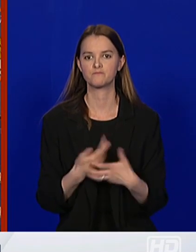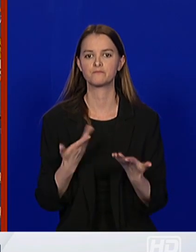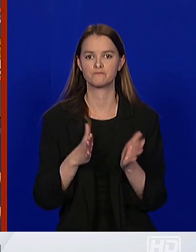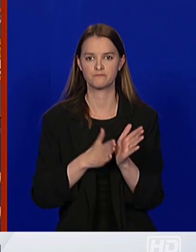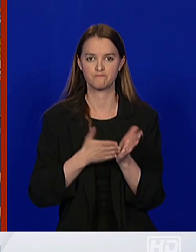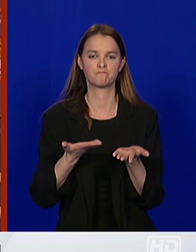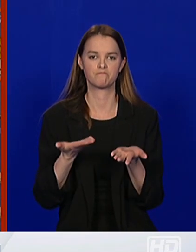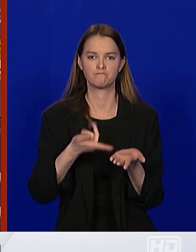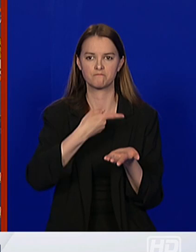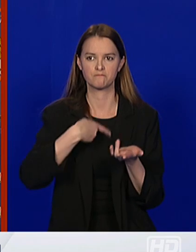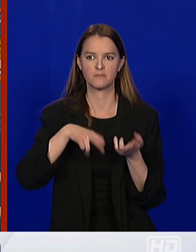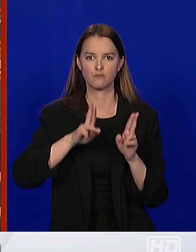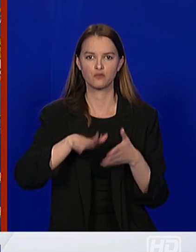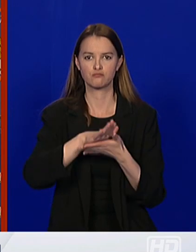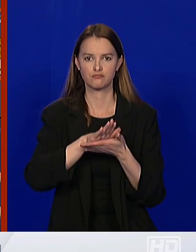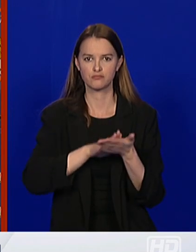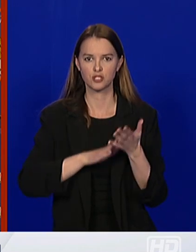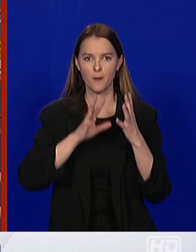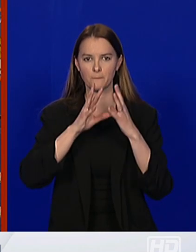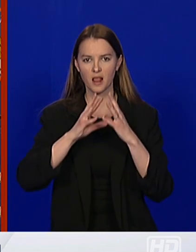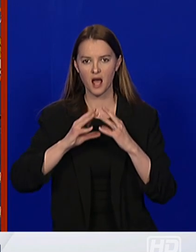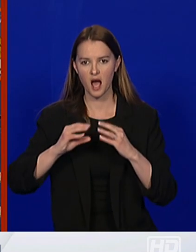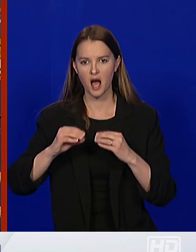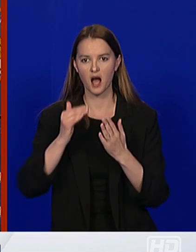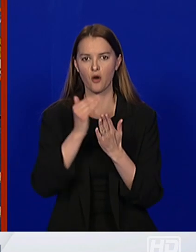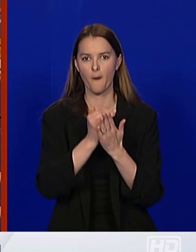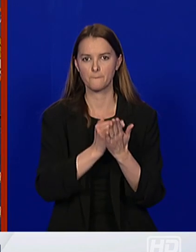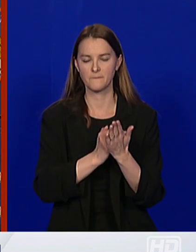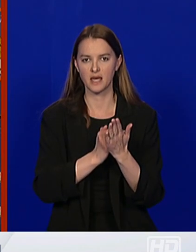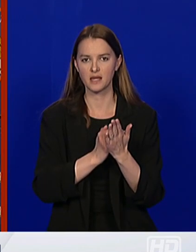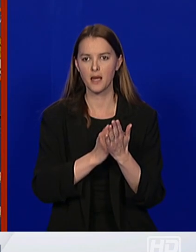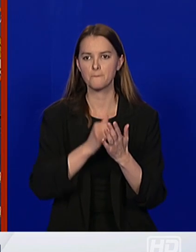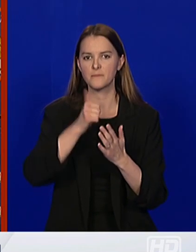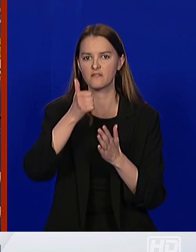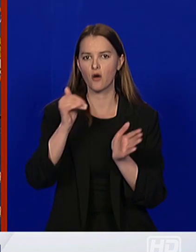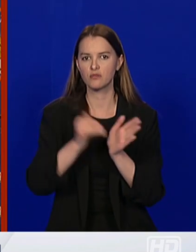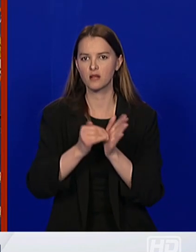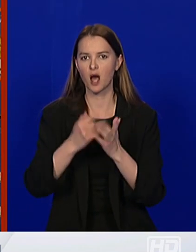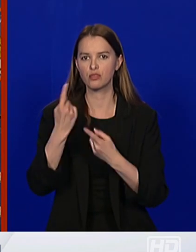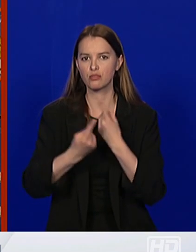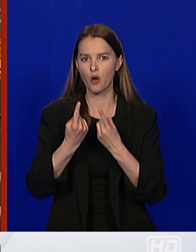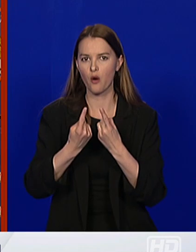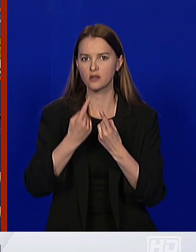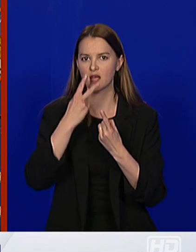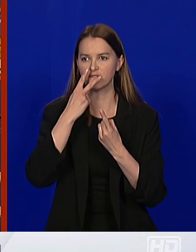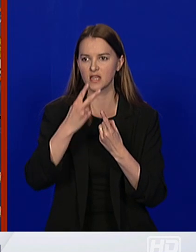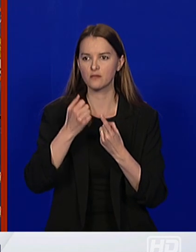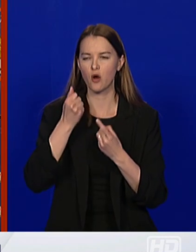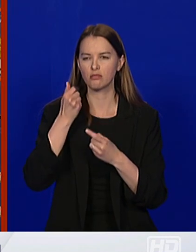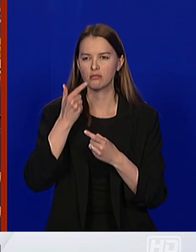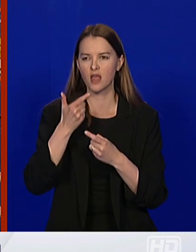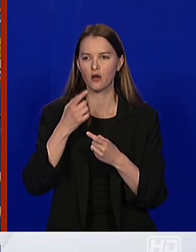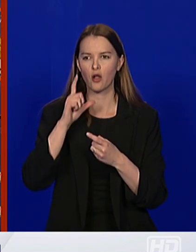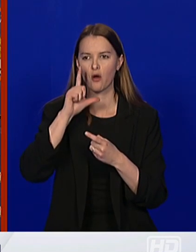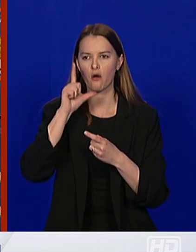relaksirati naše mjere, potrebno je da imamo određeni pad. Dakle, da imamo nekoliko dana za